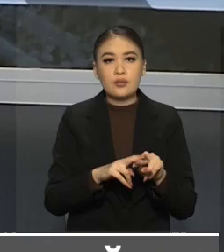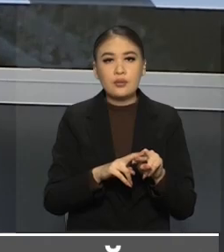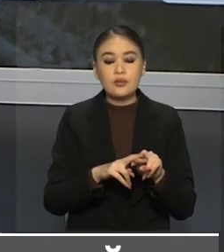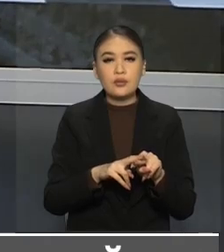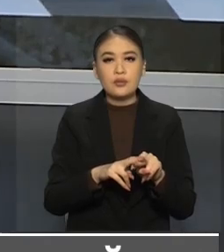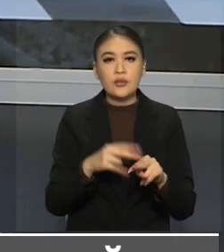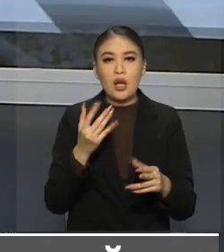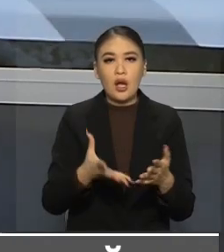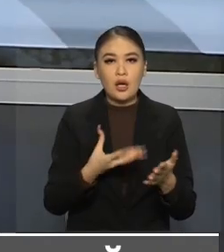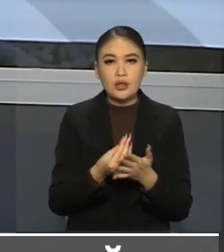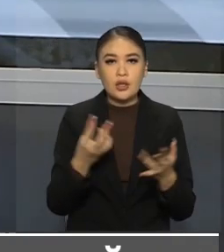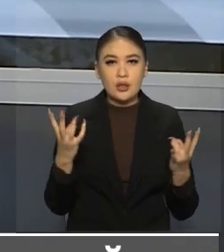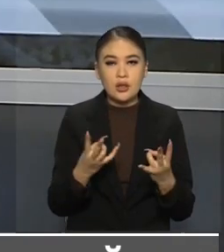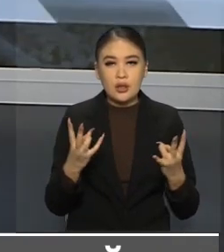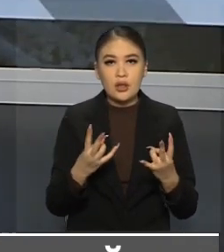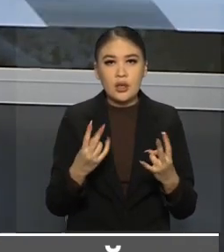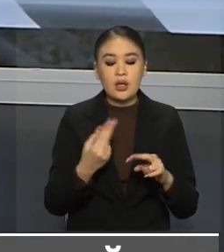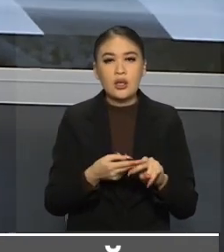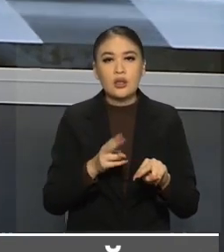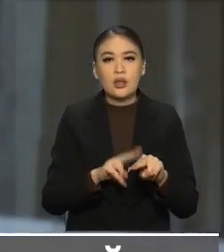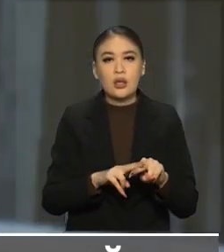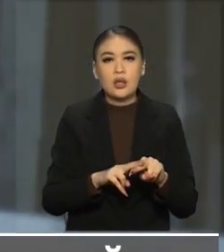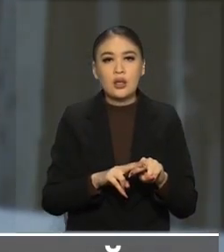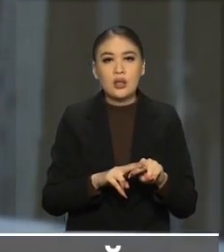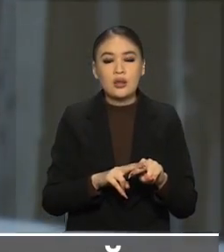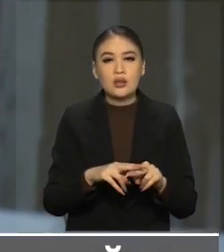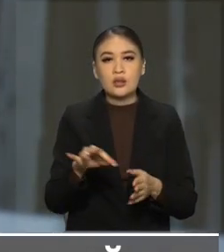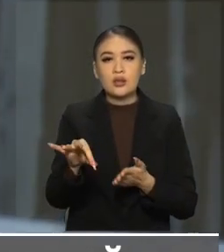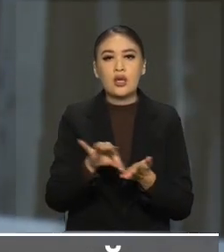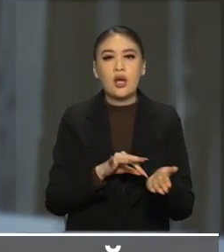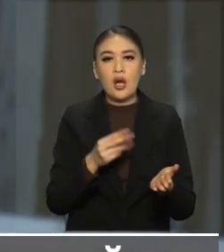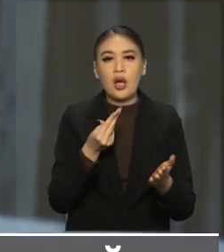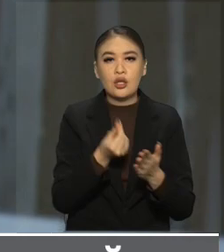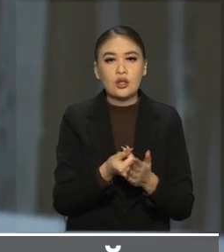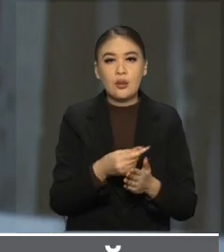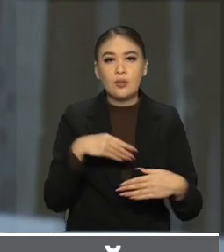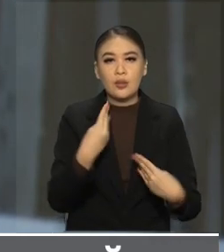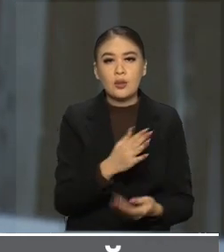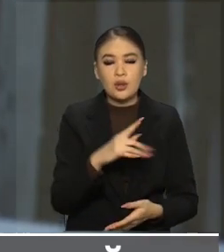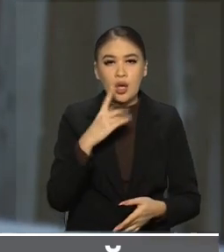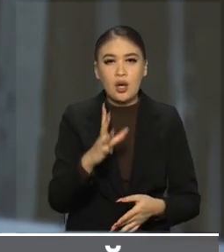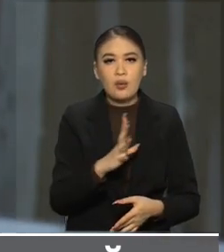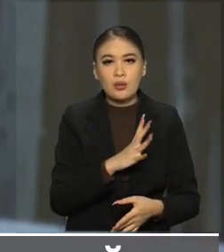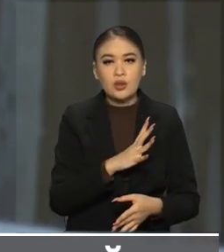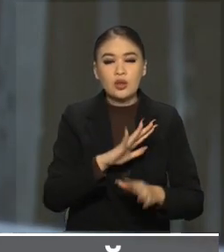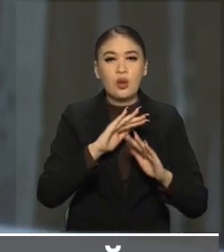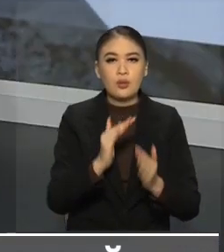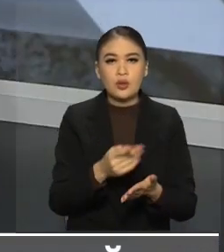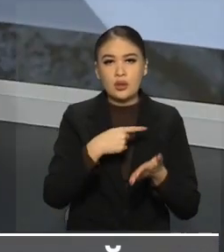үшін ақша керек. Барып сұрағанымызда бірден ақшаны бермейді. Жауап тастайды, жартысынан көбісін